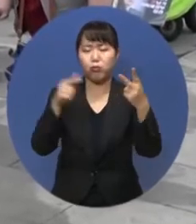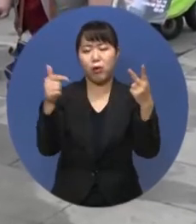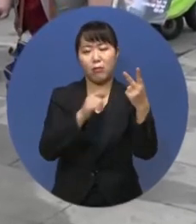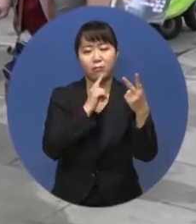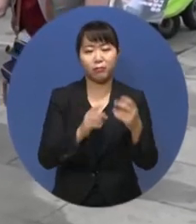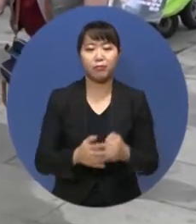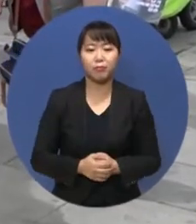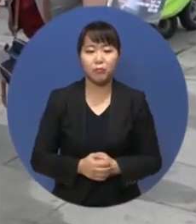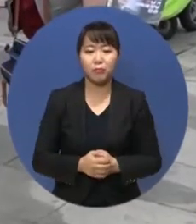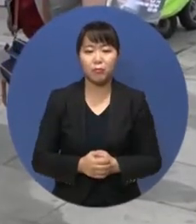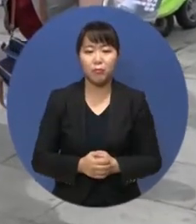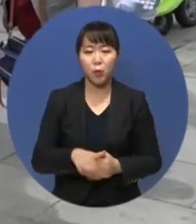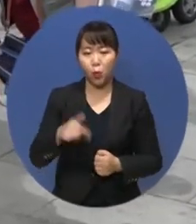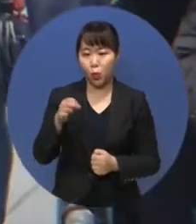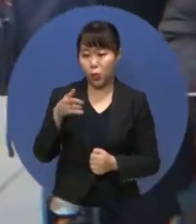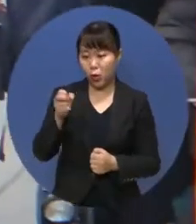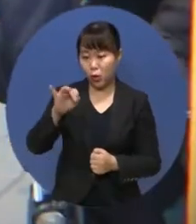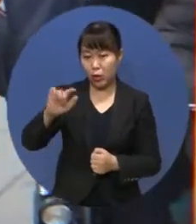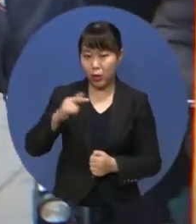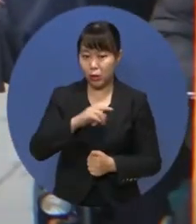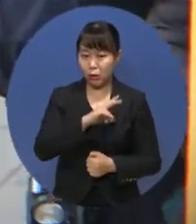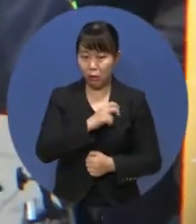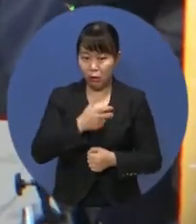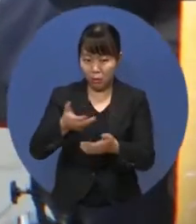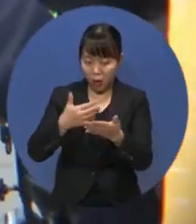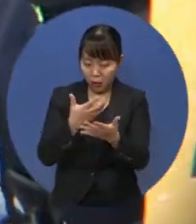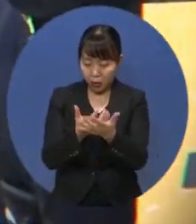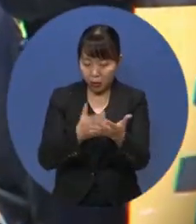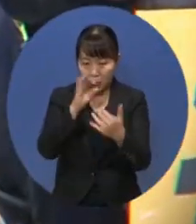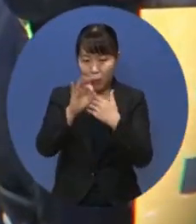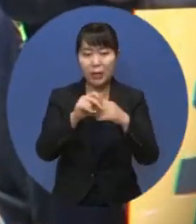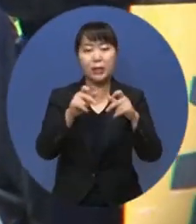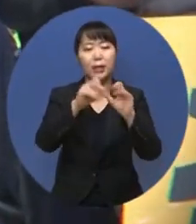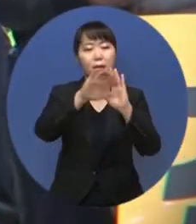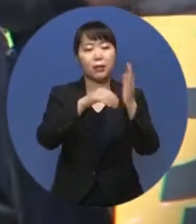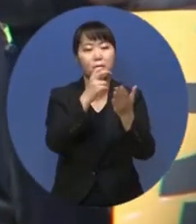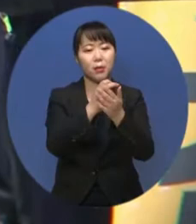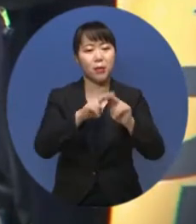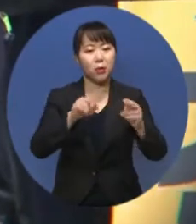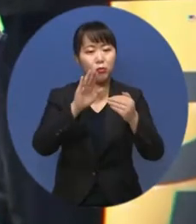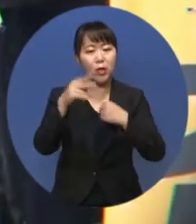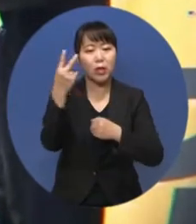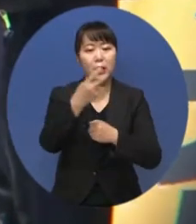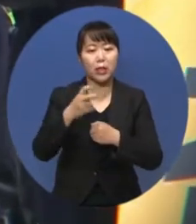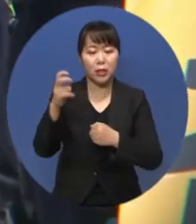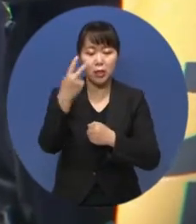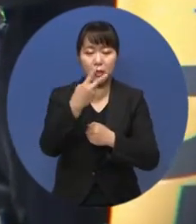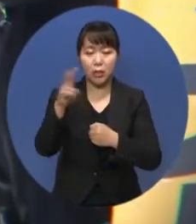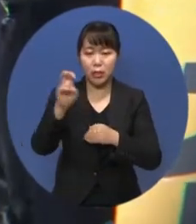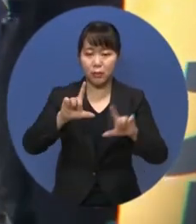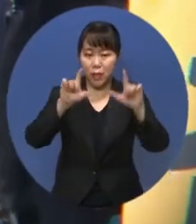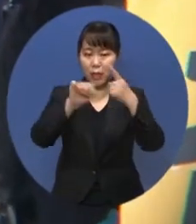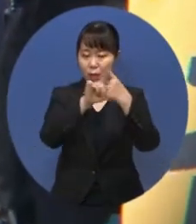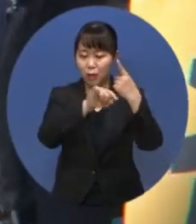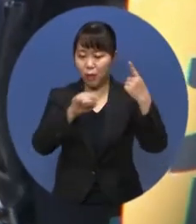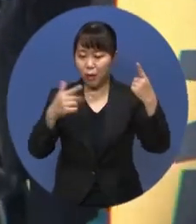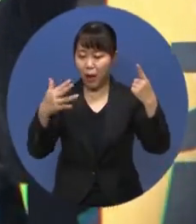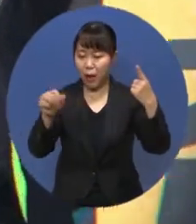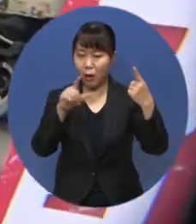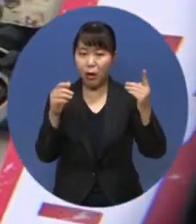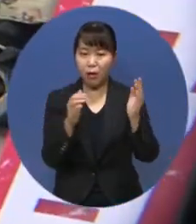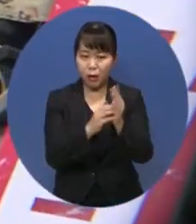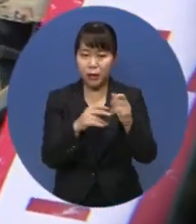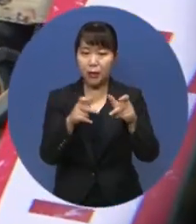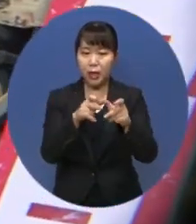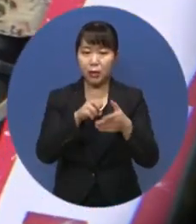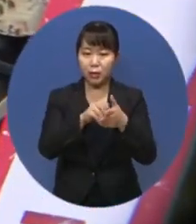그런데 고영인 의원이 제출받은 자료에 따르면 장애 등급 폐지 후인 20년도 1월부터 8월까지 장애인 등록